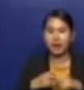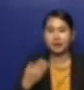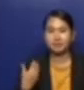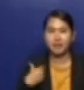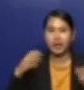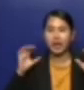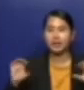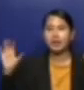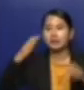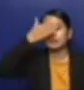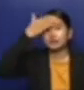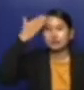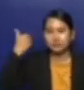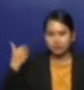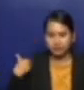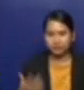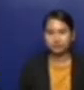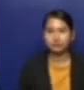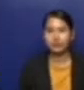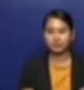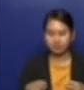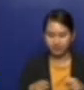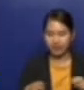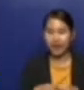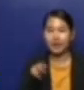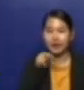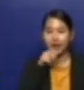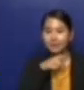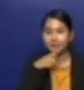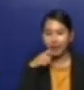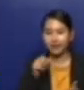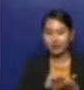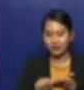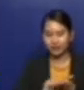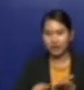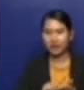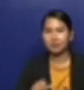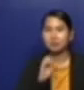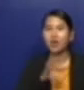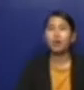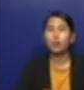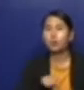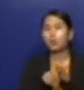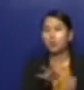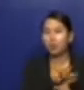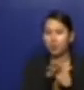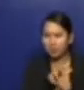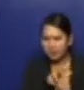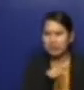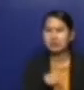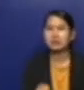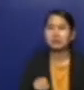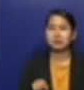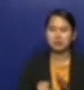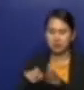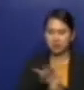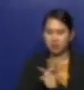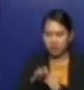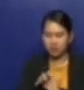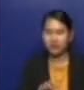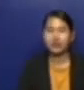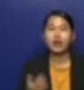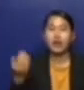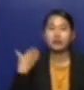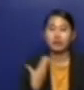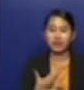ลลืมกับการแก้ปัญหาภัยแล้งอ้างแต่โควิด วันก่อนโอนก็